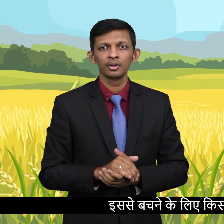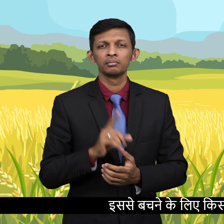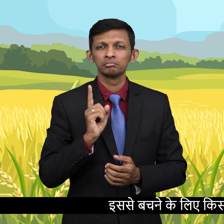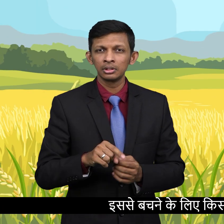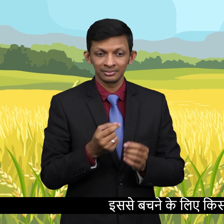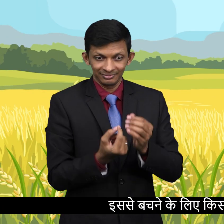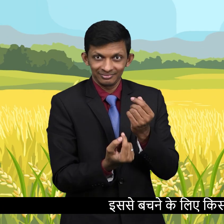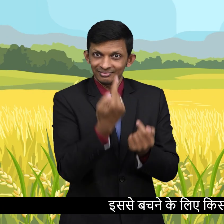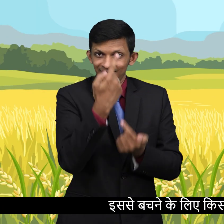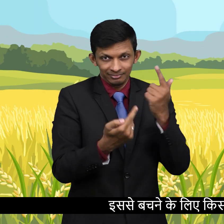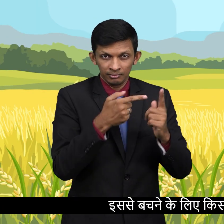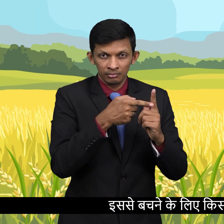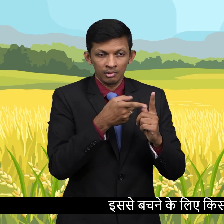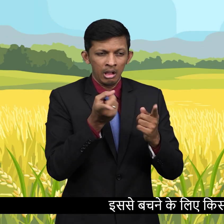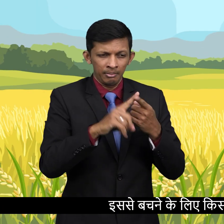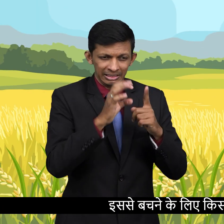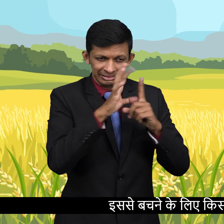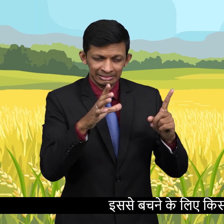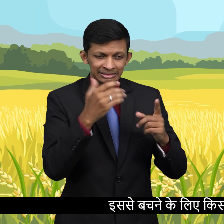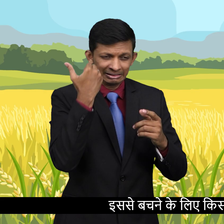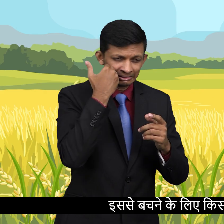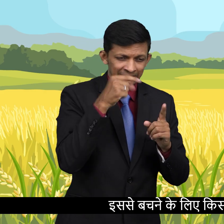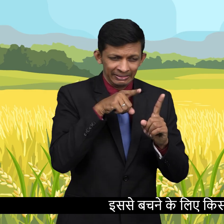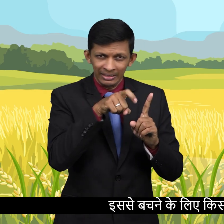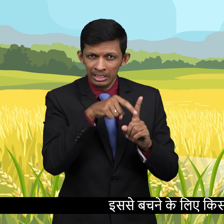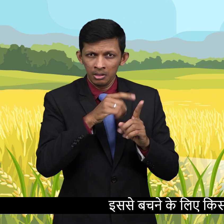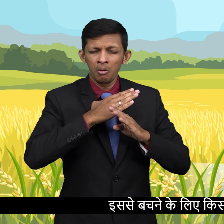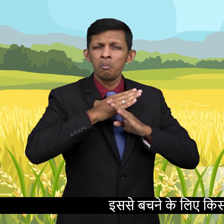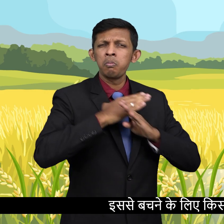इससे बचने के लिए किसान कीटनाशकों का उपयोग करते हैं।